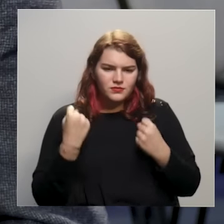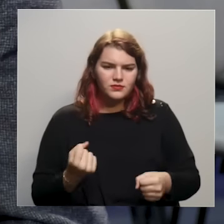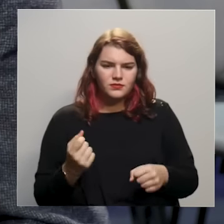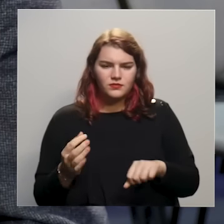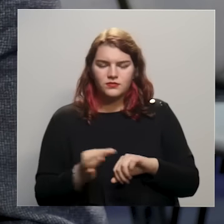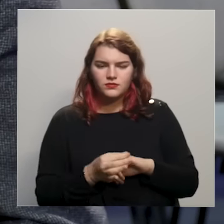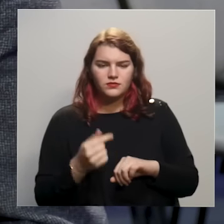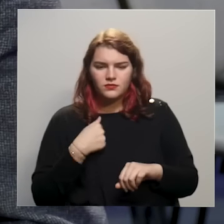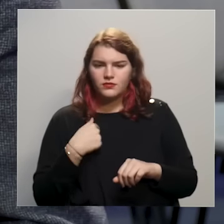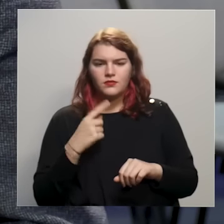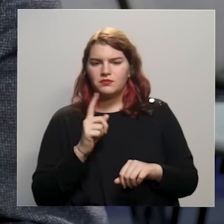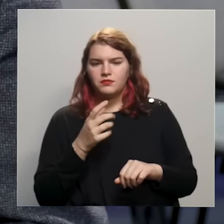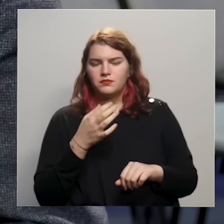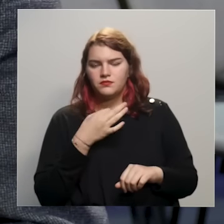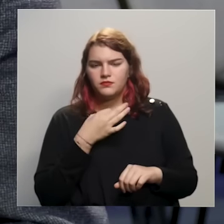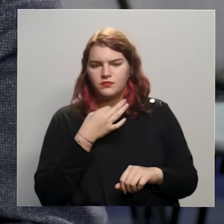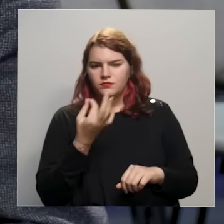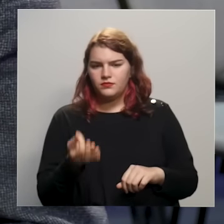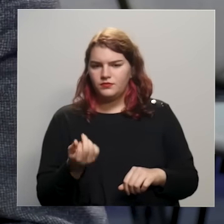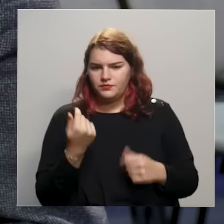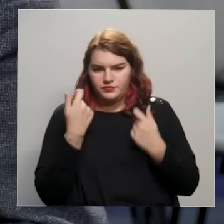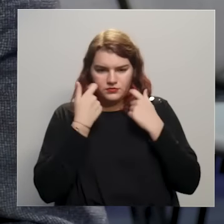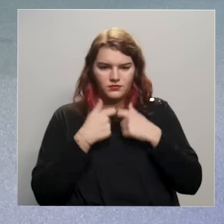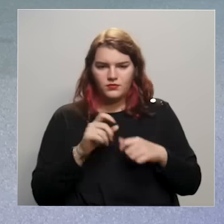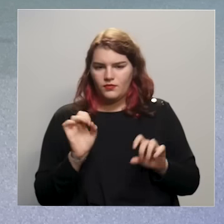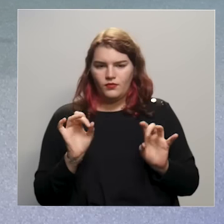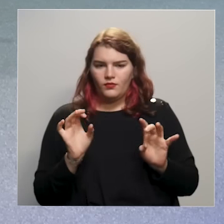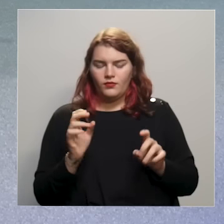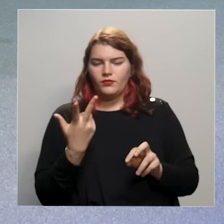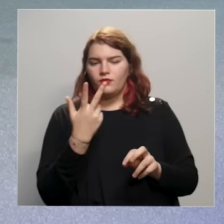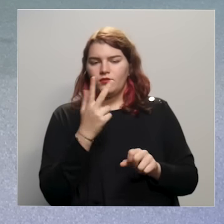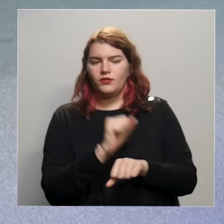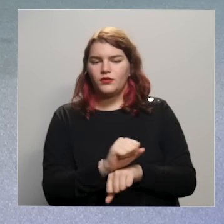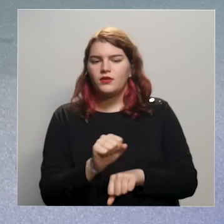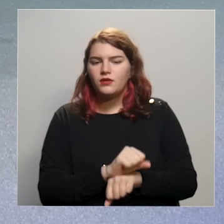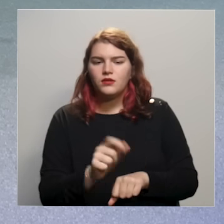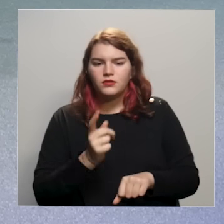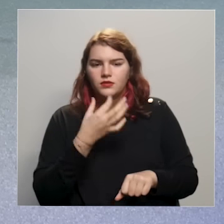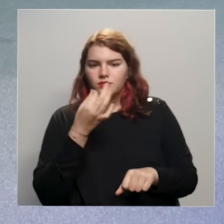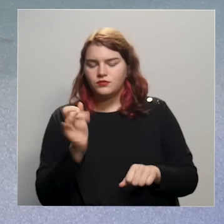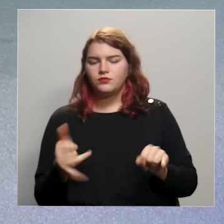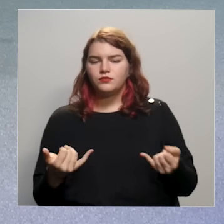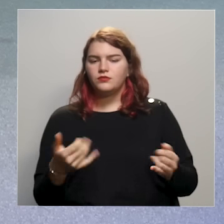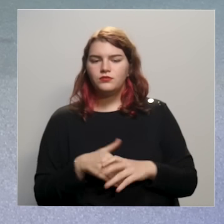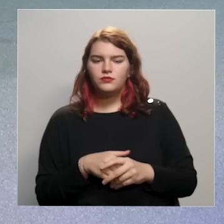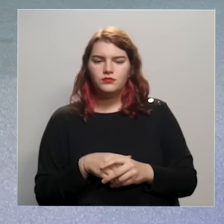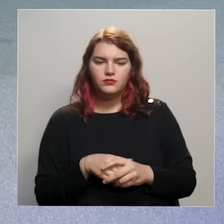mi-a spus vreo 2-3 săptămâni, nu știa nimica. Nu știu. Nu știu ce s-a întâmplat.